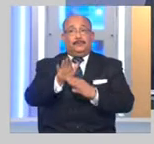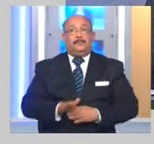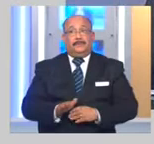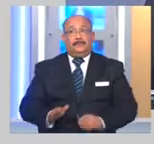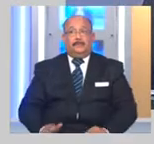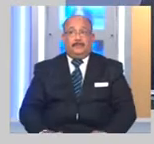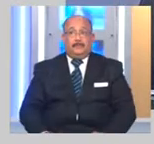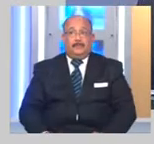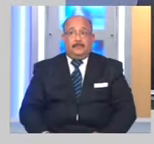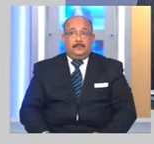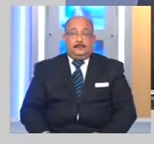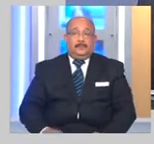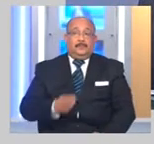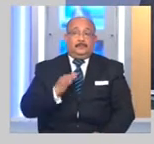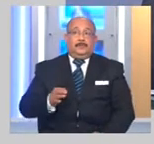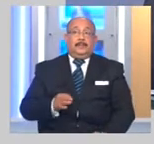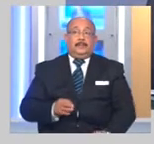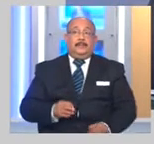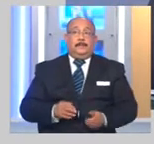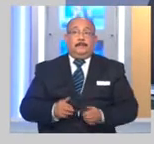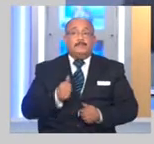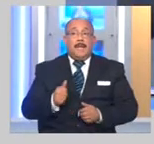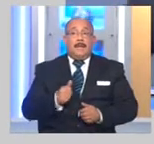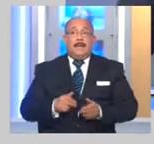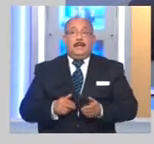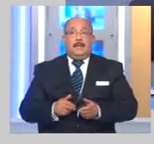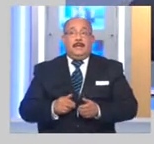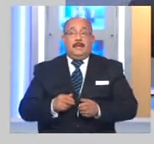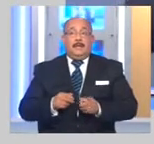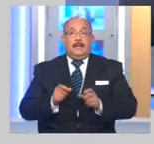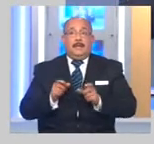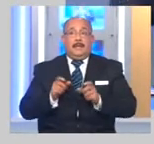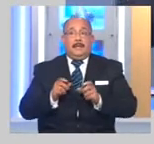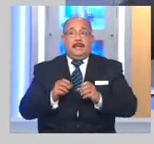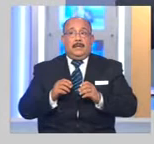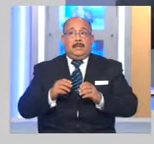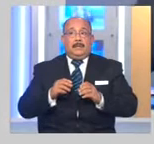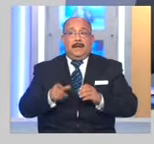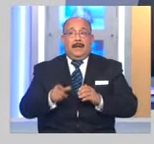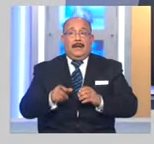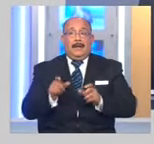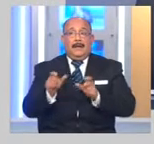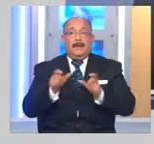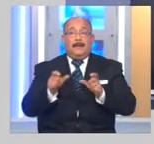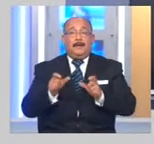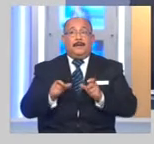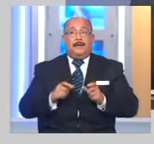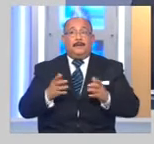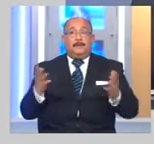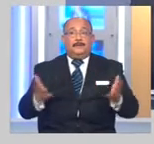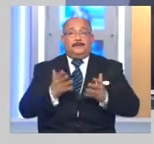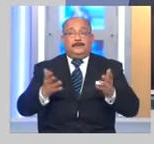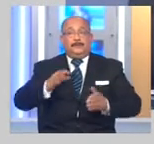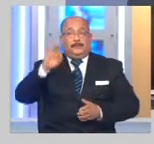والملك الخاص، وهذا معمول به، هذا معلوم في كل القوانين وفي كل أنظمة الدول، هذه ثابتة قائمة في تونس. الجانب